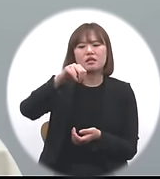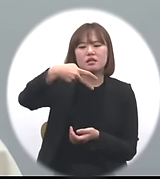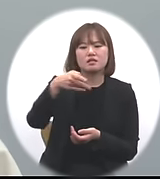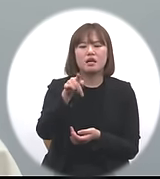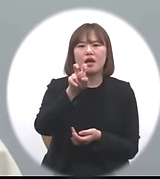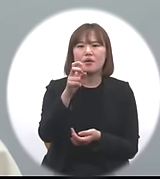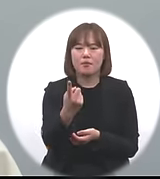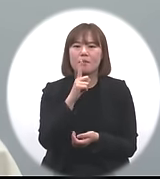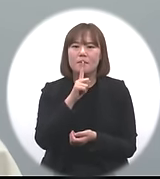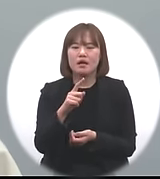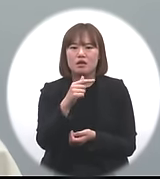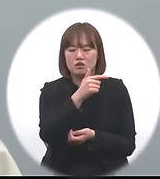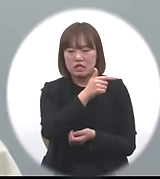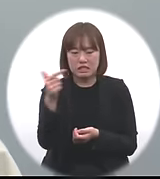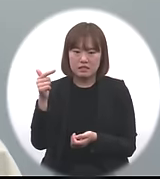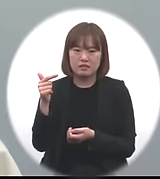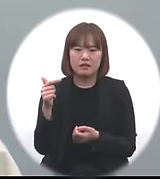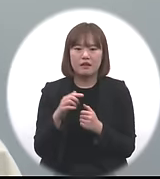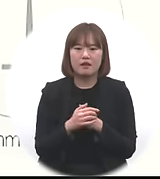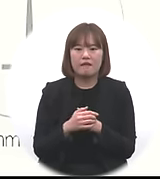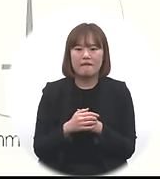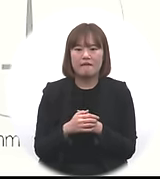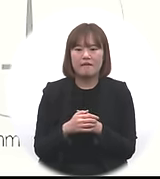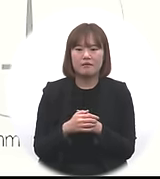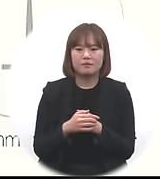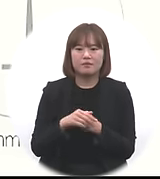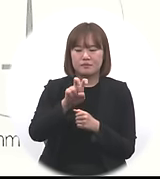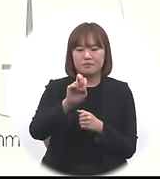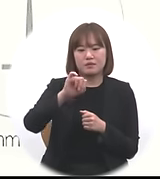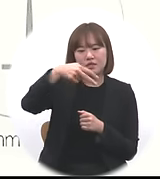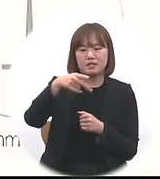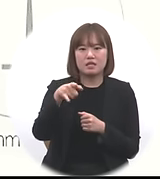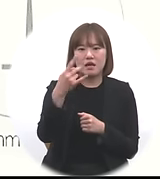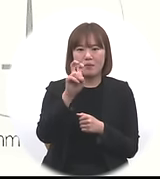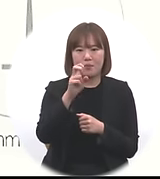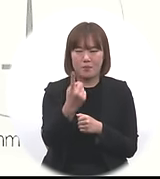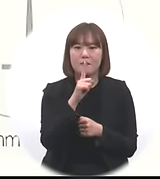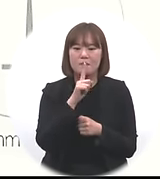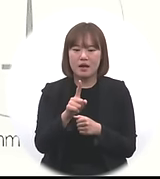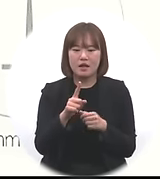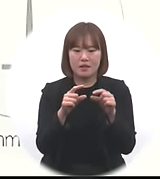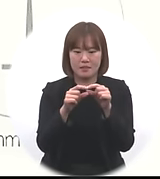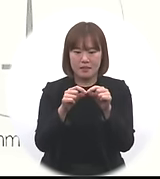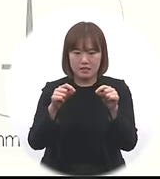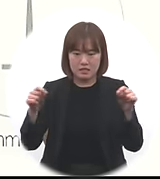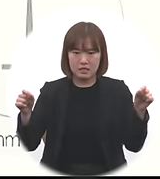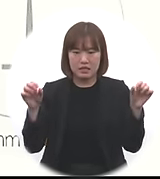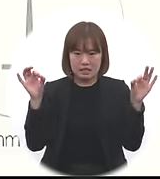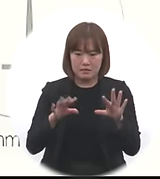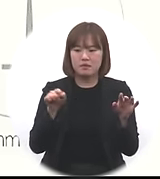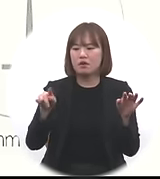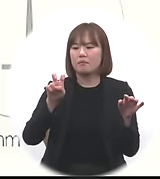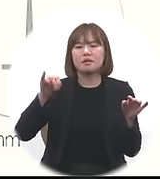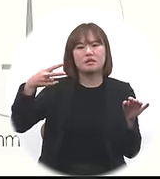이 미세물이라는 거는 굵은 칫솔물을요. 예를 들면 불에다 달굽니다. 그럼 노골노골해지겠죠. 이걸 잡아 당겨요. 그럼 쫙 늘어나다가